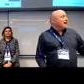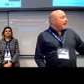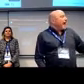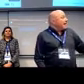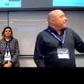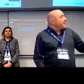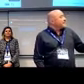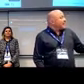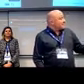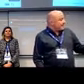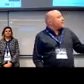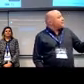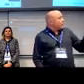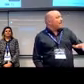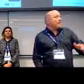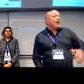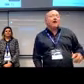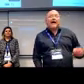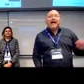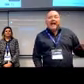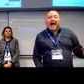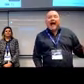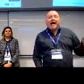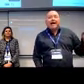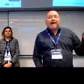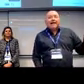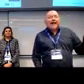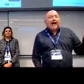récente, elle n'est pas assez récente pour avoir